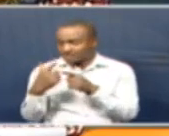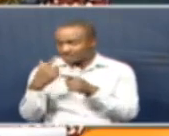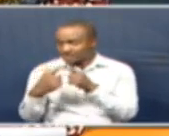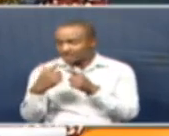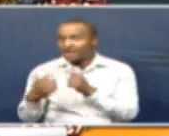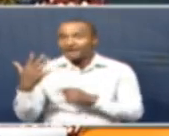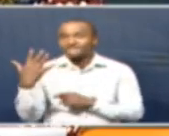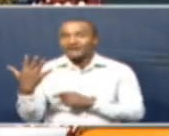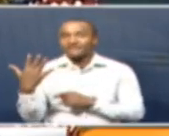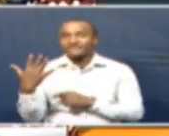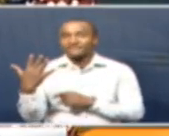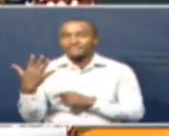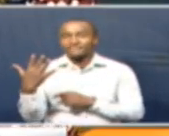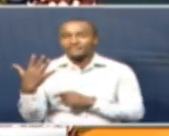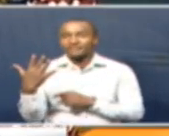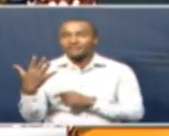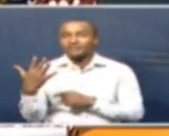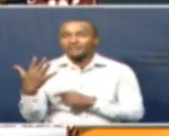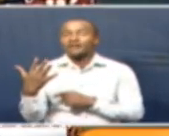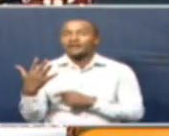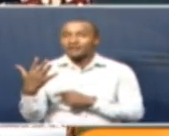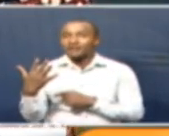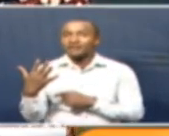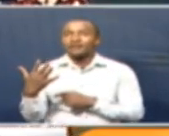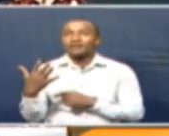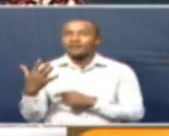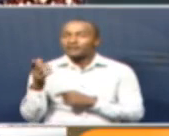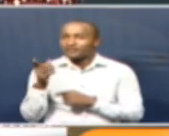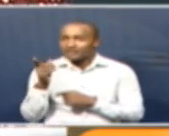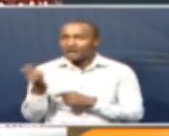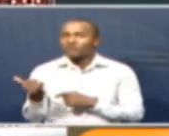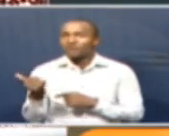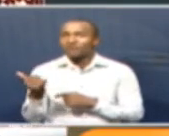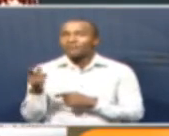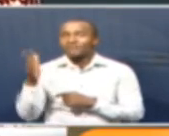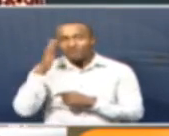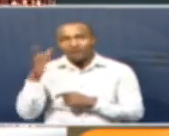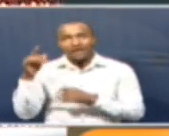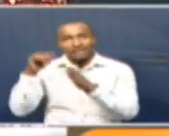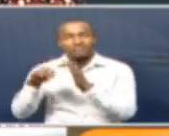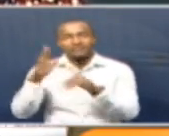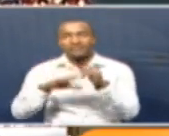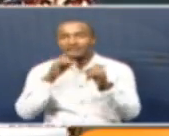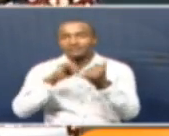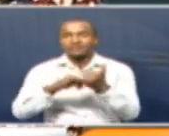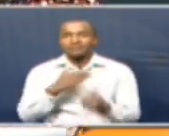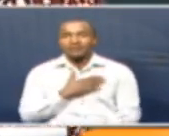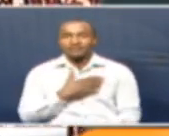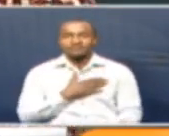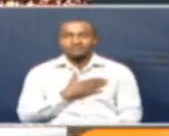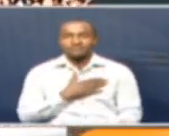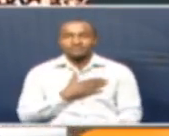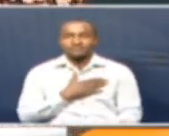Na tunapozungumza kwa hivi sasa namfahamu zaidi kuliko ninavyomfahamu mume wangu.